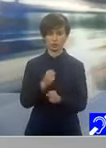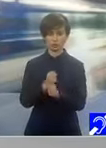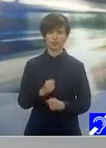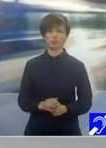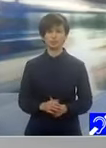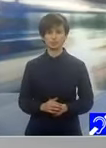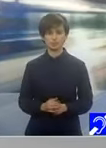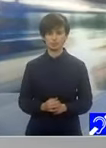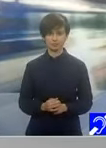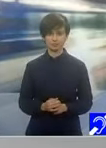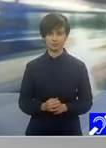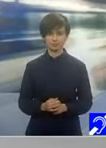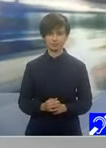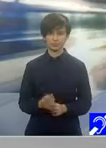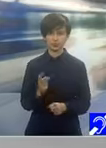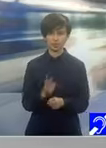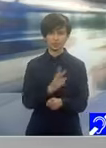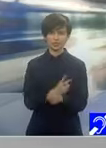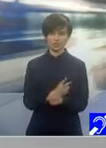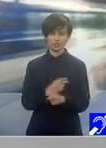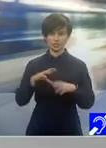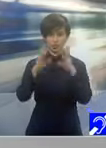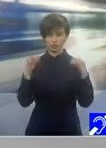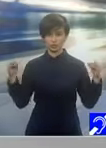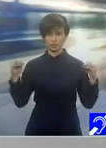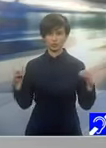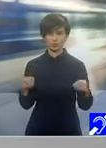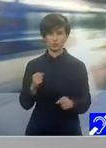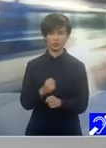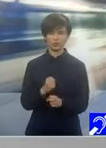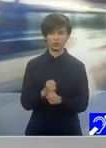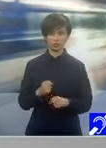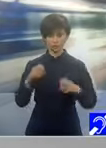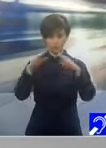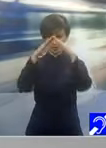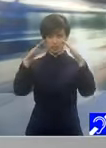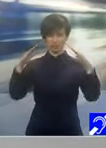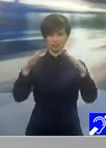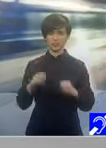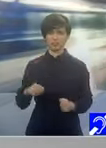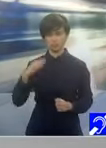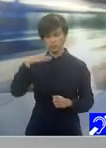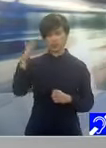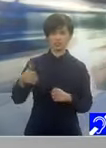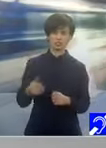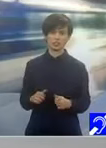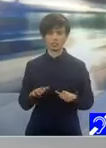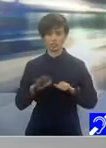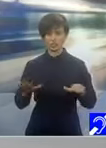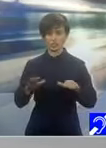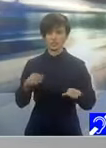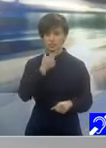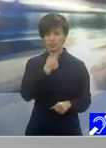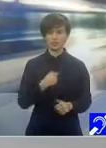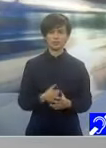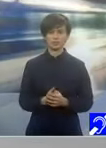Statul român a folosit această casă mai bine de 60 de ani. Poate că totuși ar avea o datorie față de